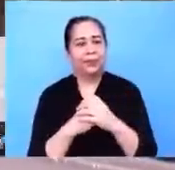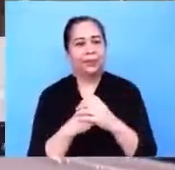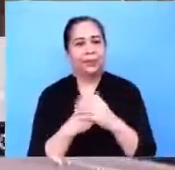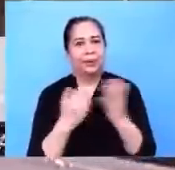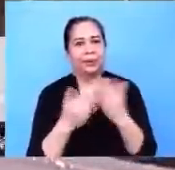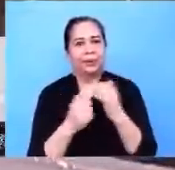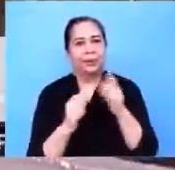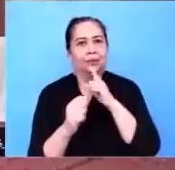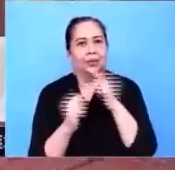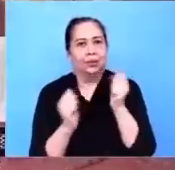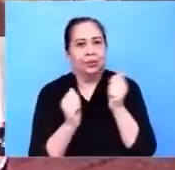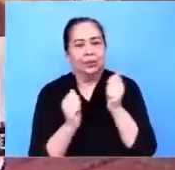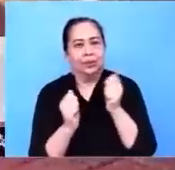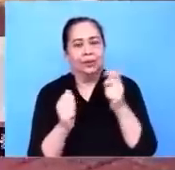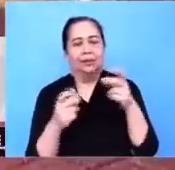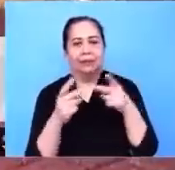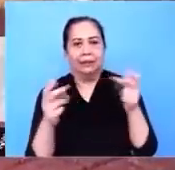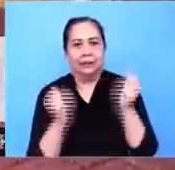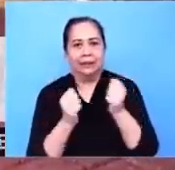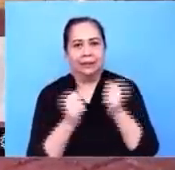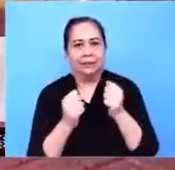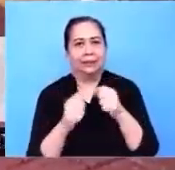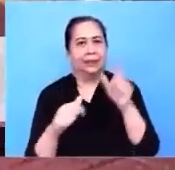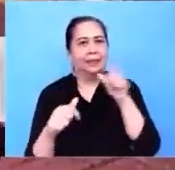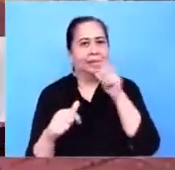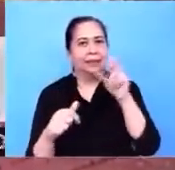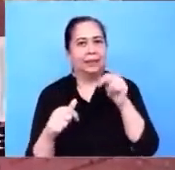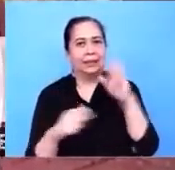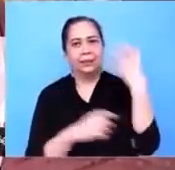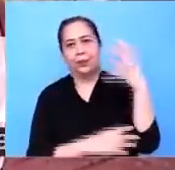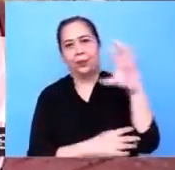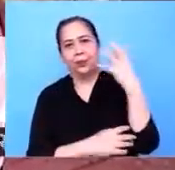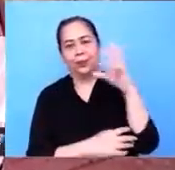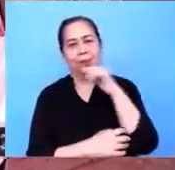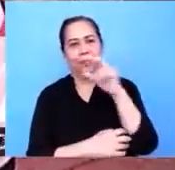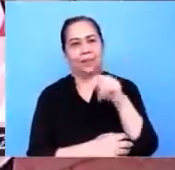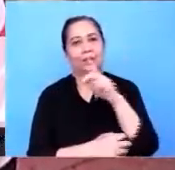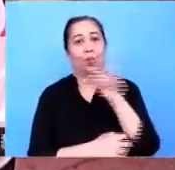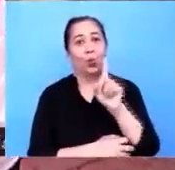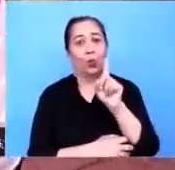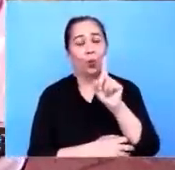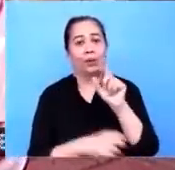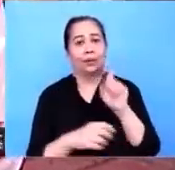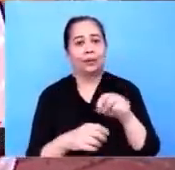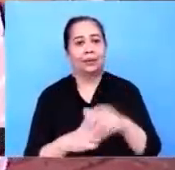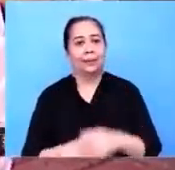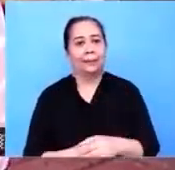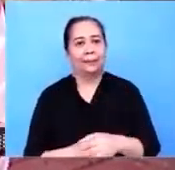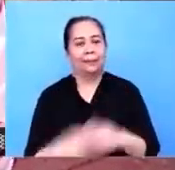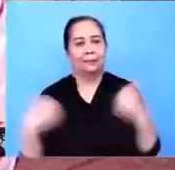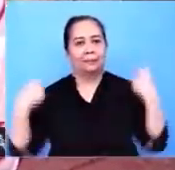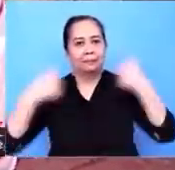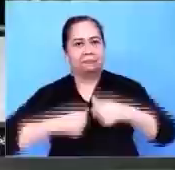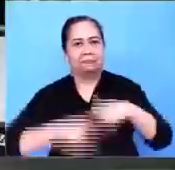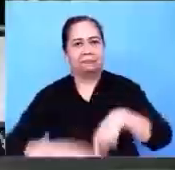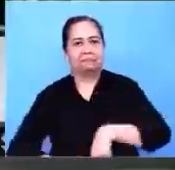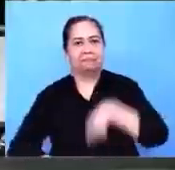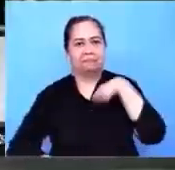ka na ng lamig. Hindi mo na kailangan mag-electric fan, kailangan mo talaga naka-jacket na